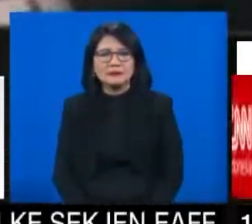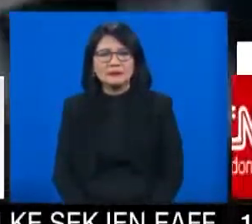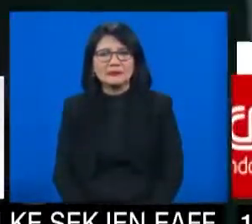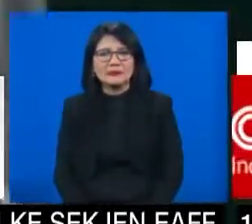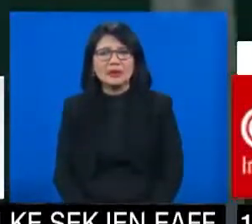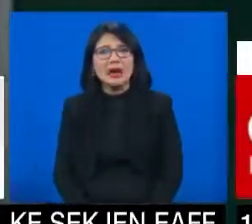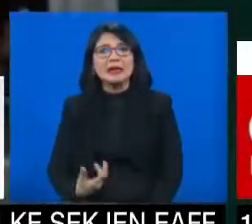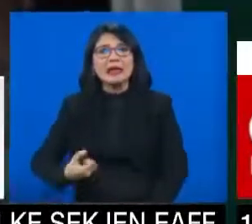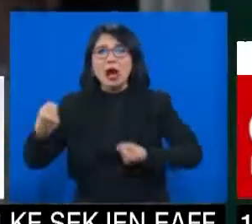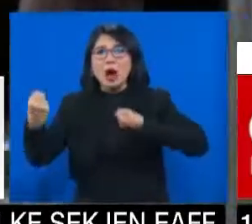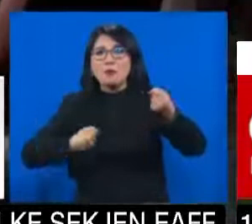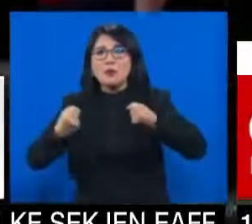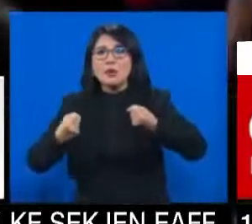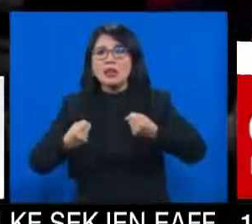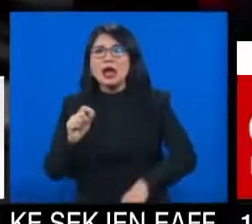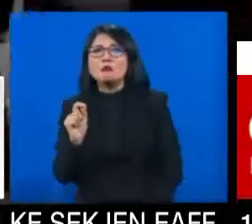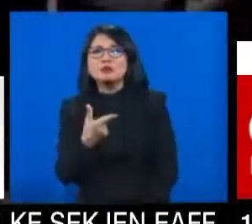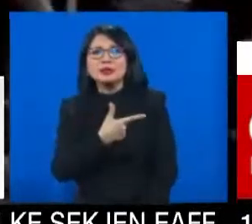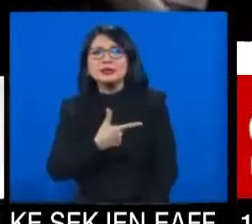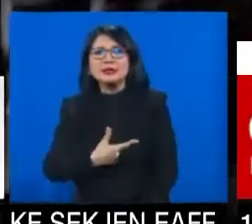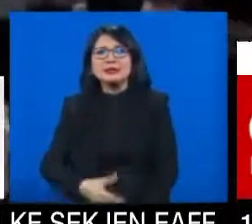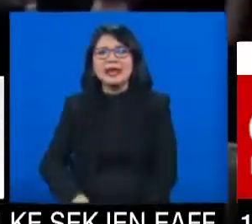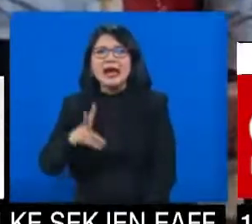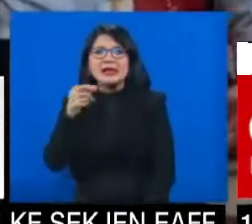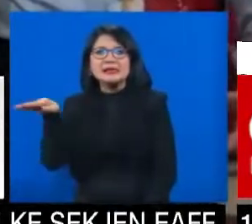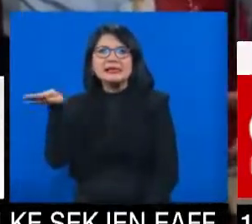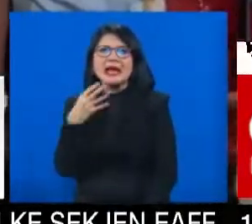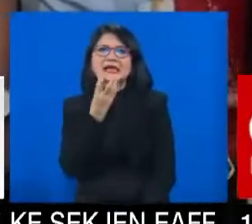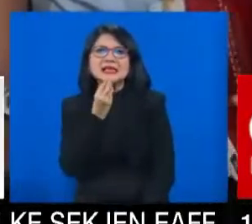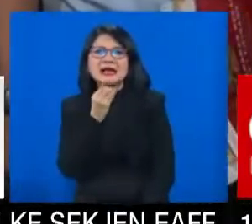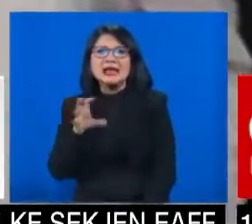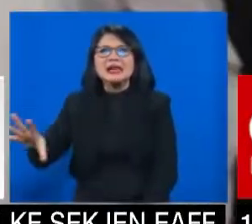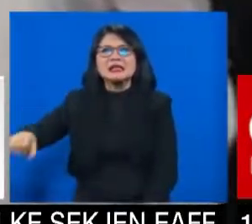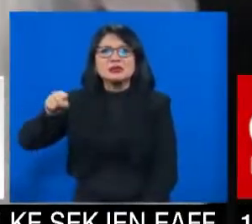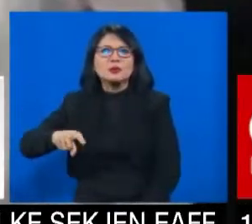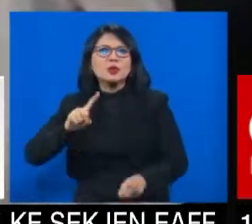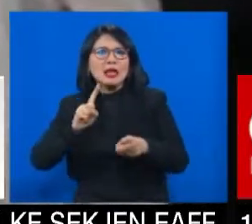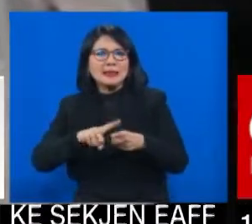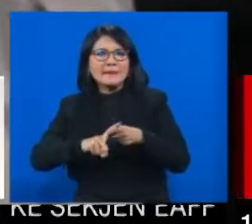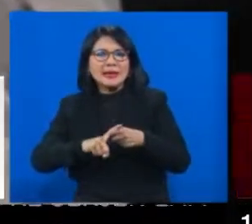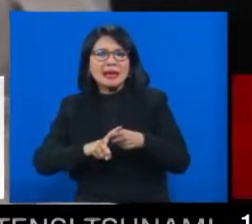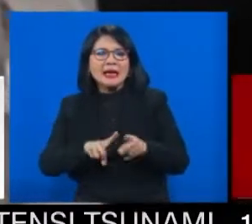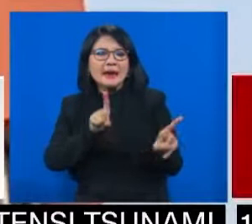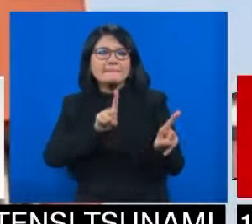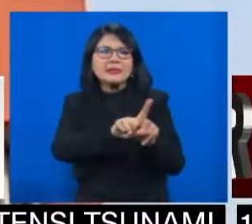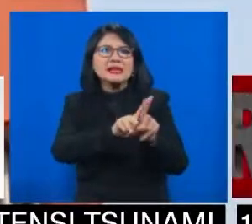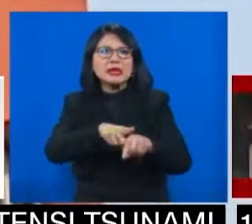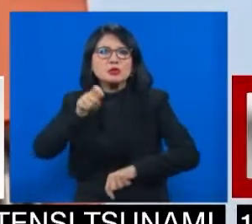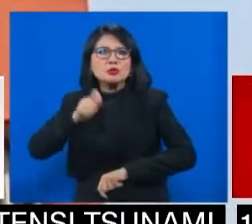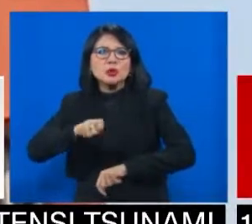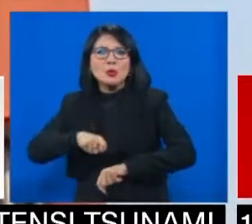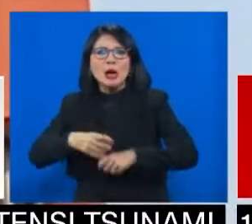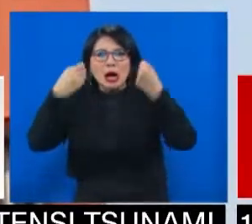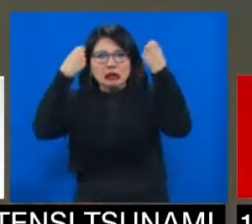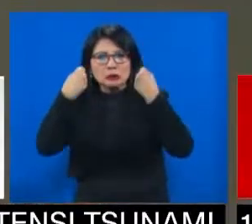Dengan menggunakan mobil berwarna putih, Rizik Syihab dijemput oleh sejumlah kerabat dan penasihat hukumnya di rutan Cipinang Jatinegara, Jakarta Timur,